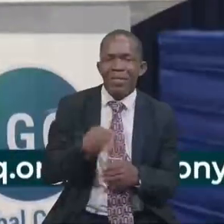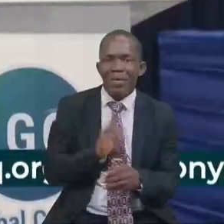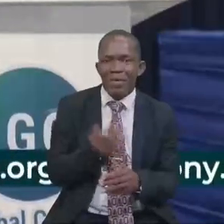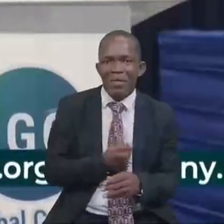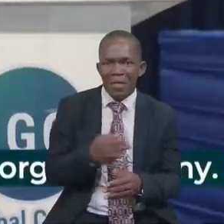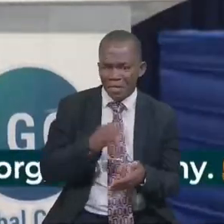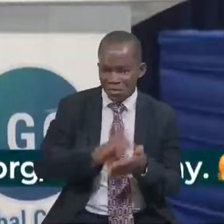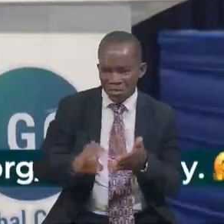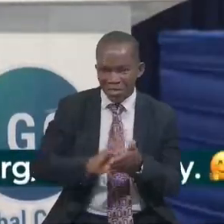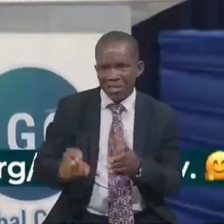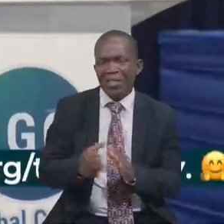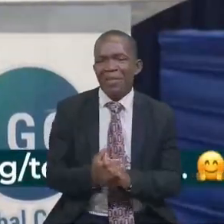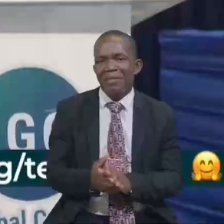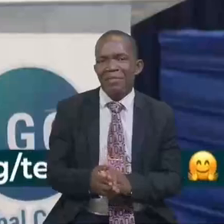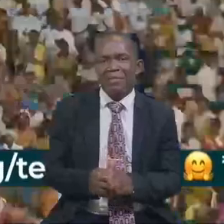Examine-toi.